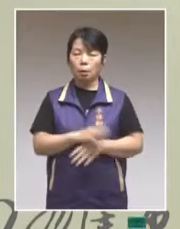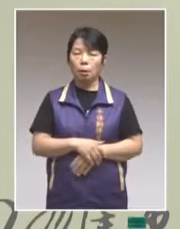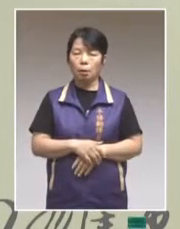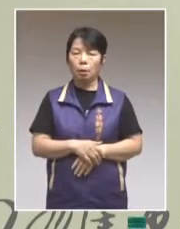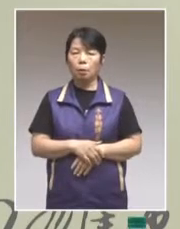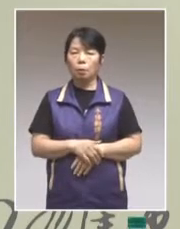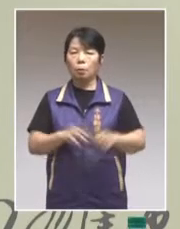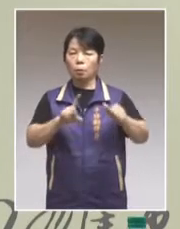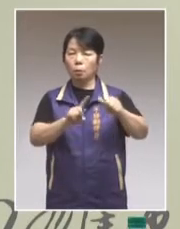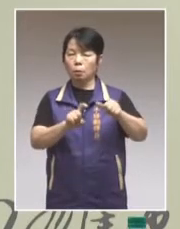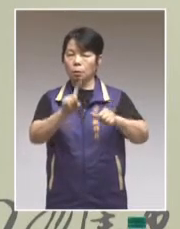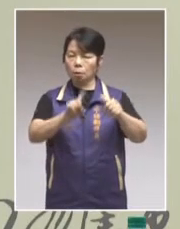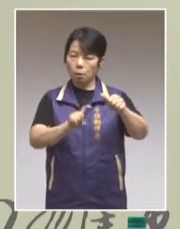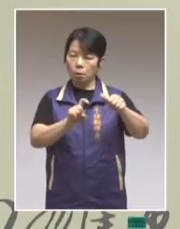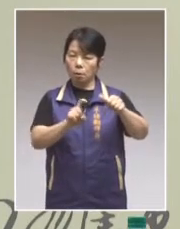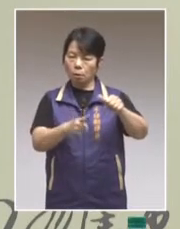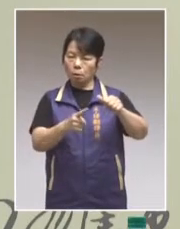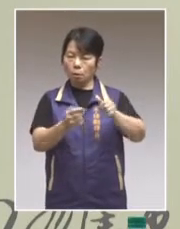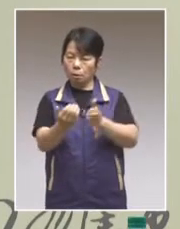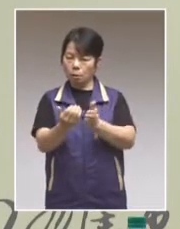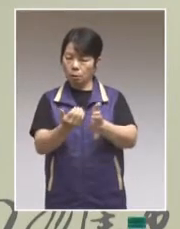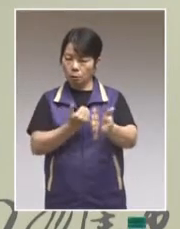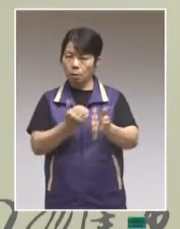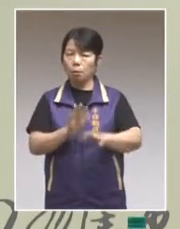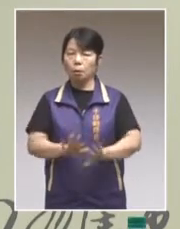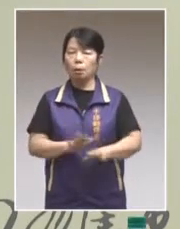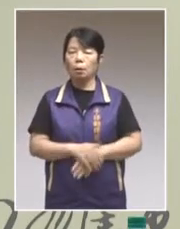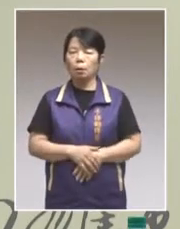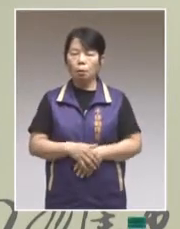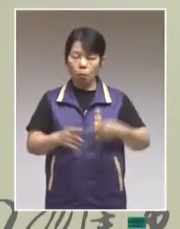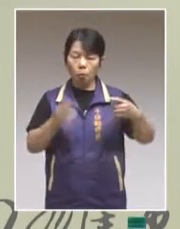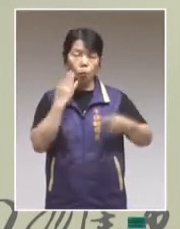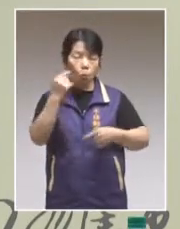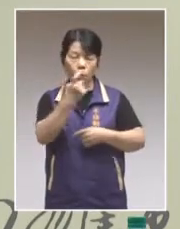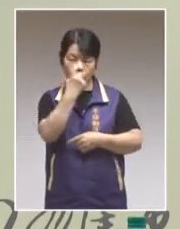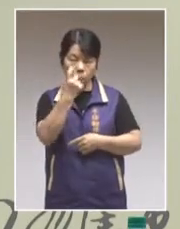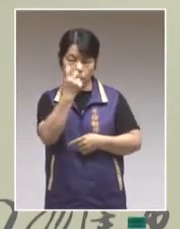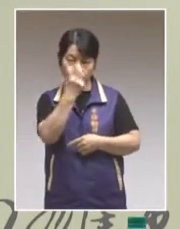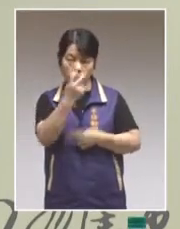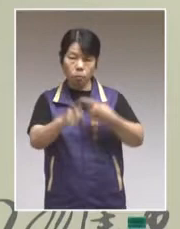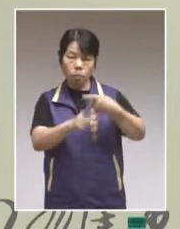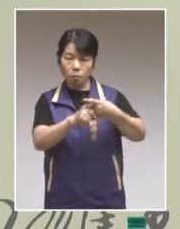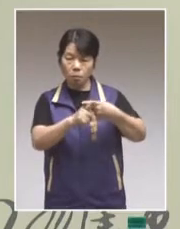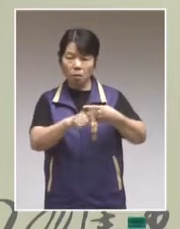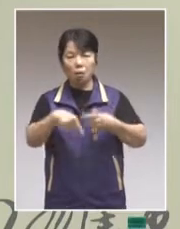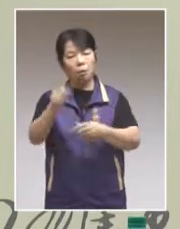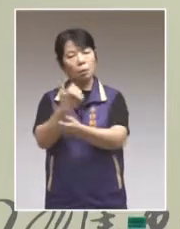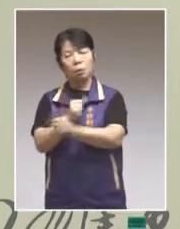始，好，那这个当然是确诊的话就可能会就没有办